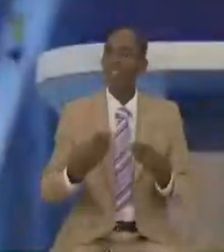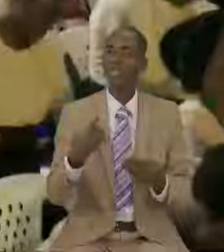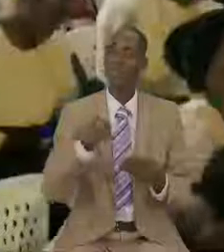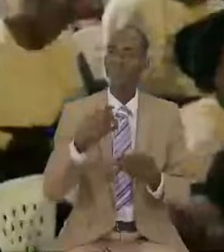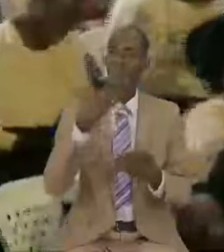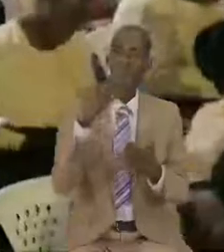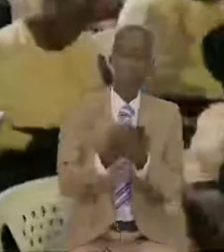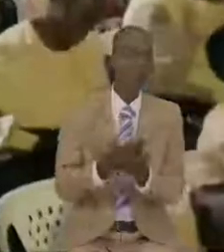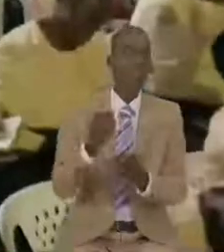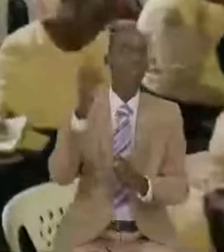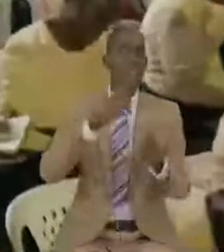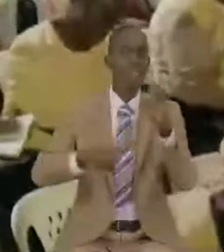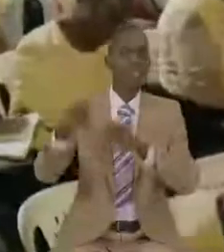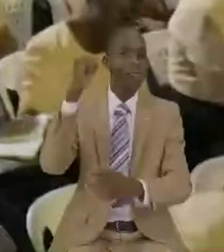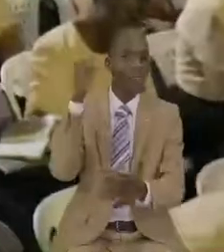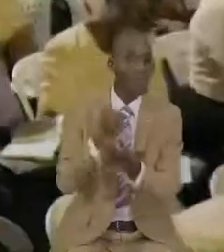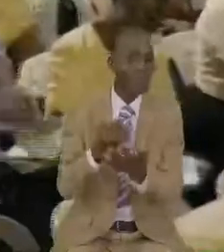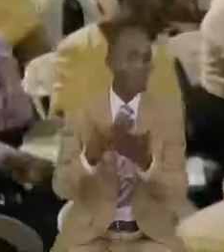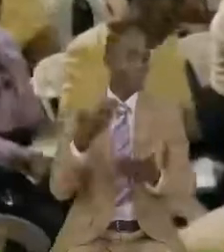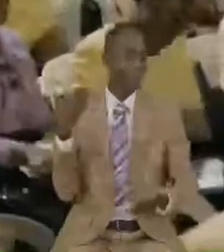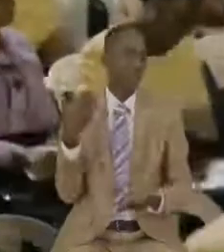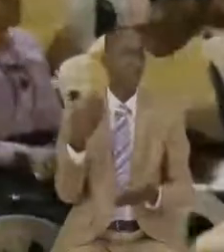Je vous ai dit de me donner bon amen avant.